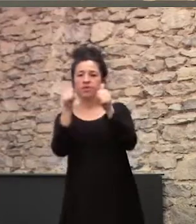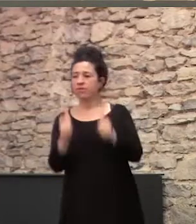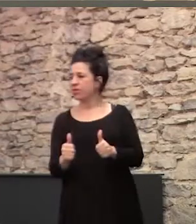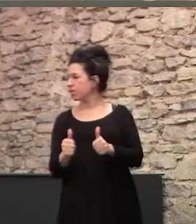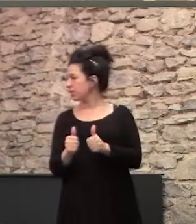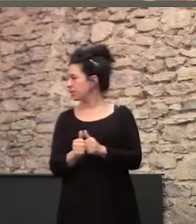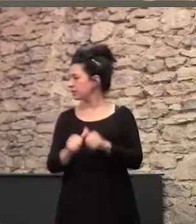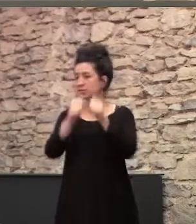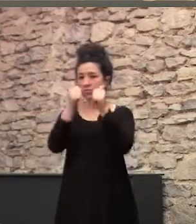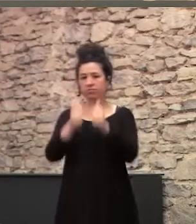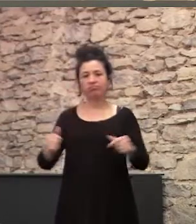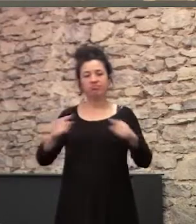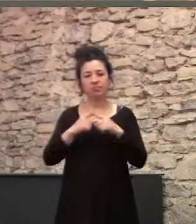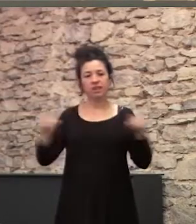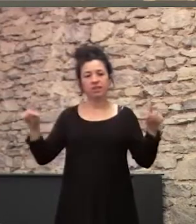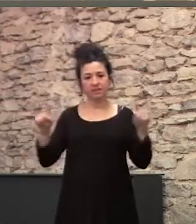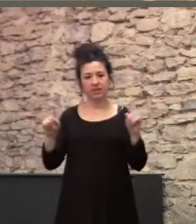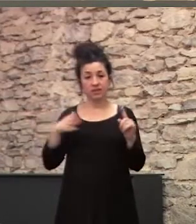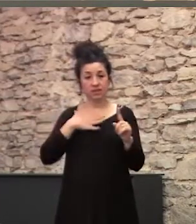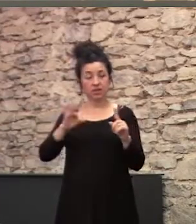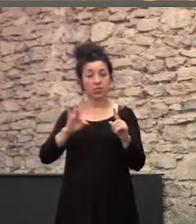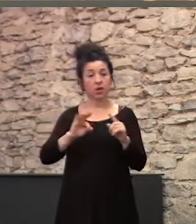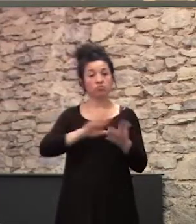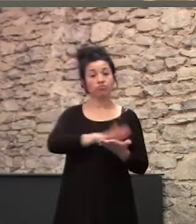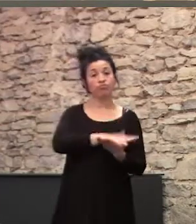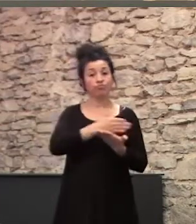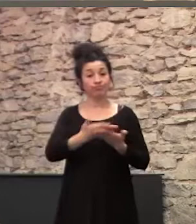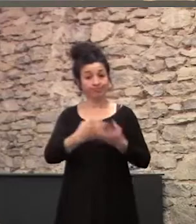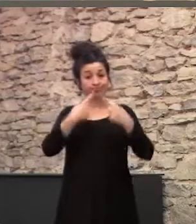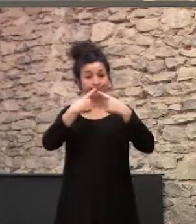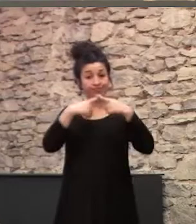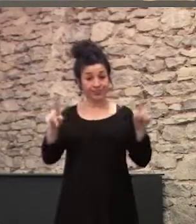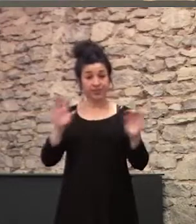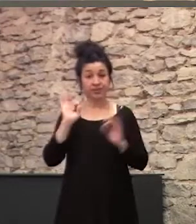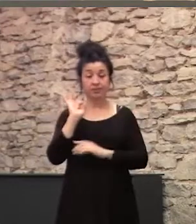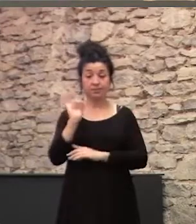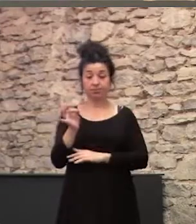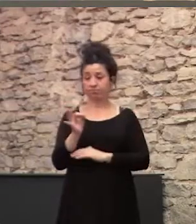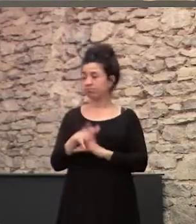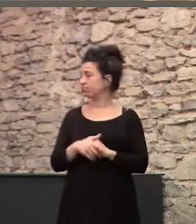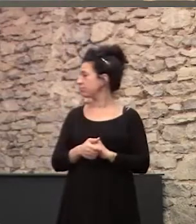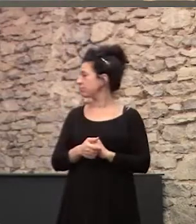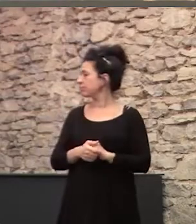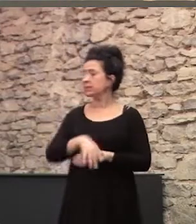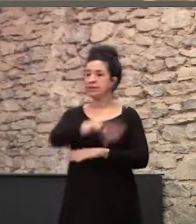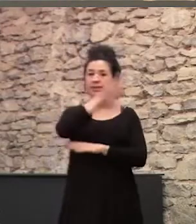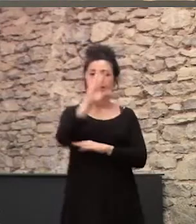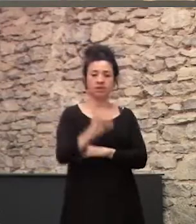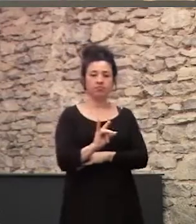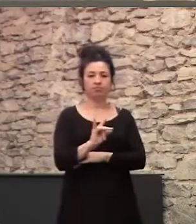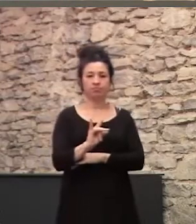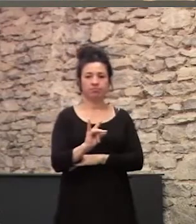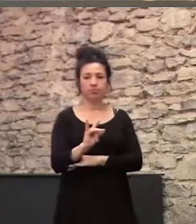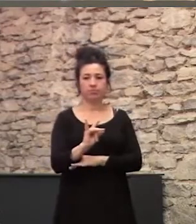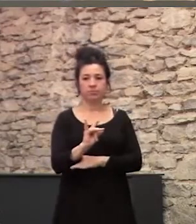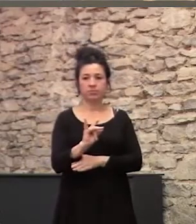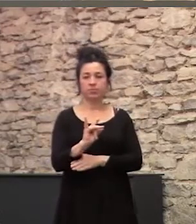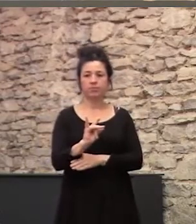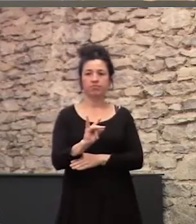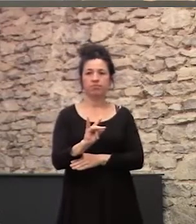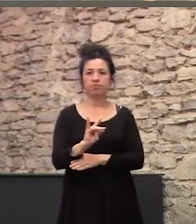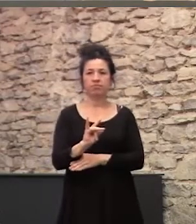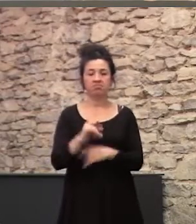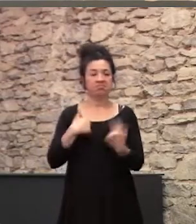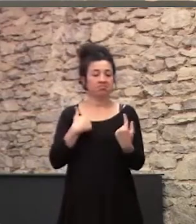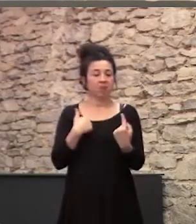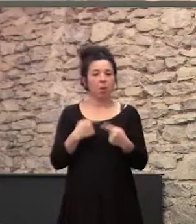Modu diferentetan zintzen daiteke bai. Itzulpen gintza feministari buruz. Bai, beste